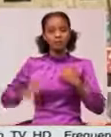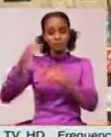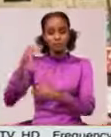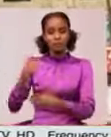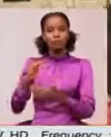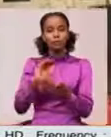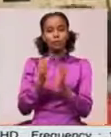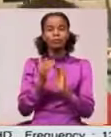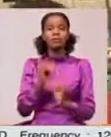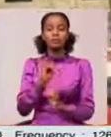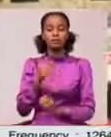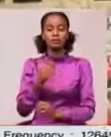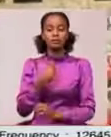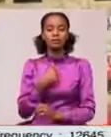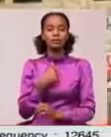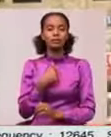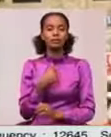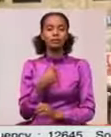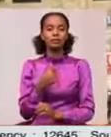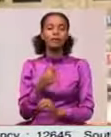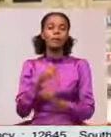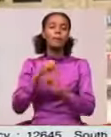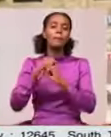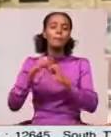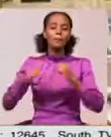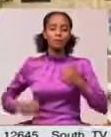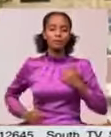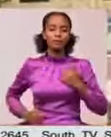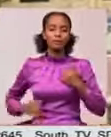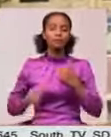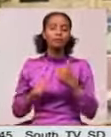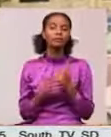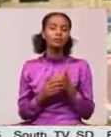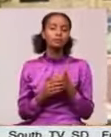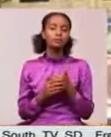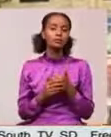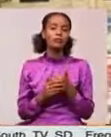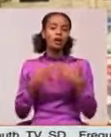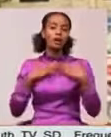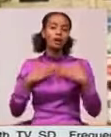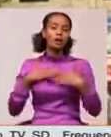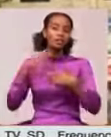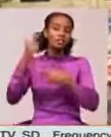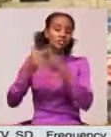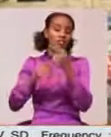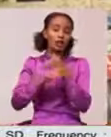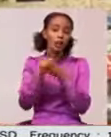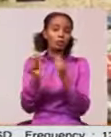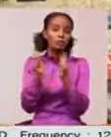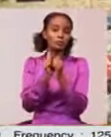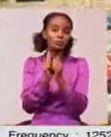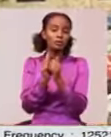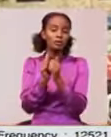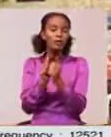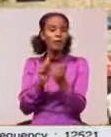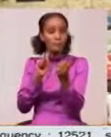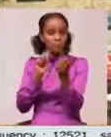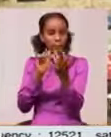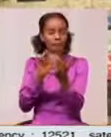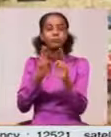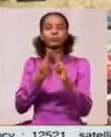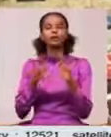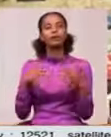በመሆን እንደውም በመከላከያ እንደውም በአካል ሄጄ ከነሱ ጋር እንደውም ብንዋጋ